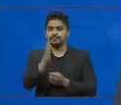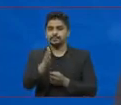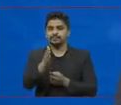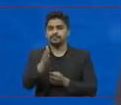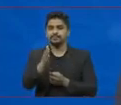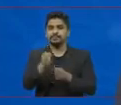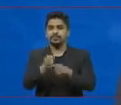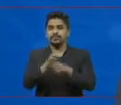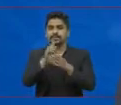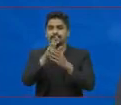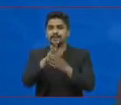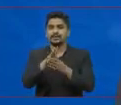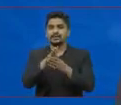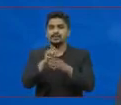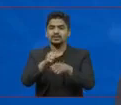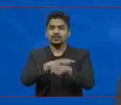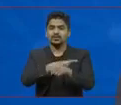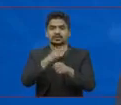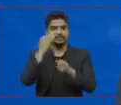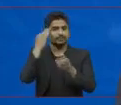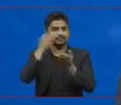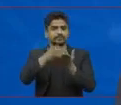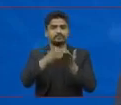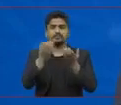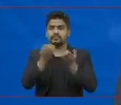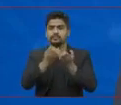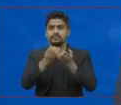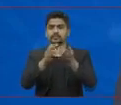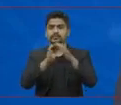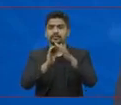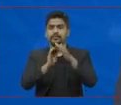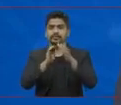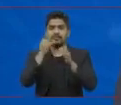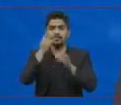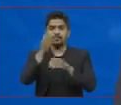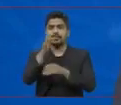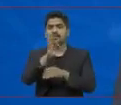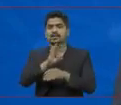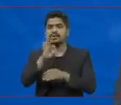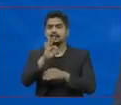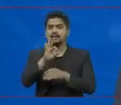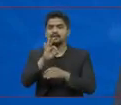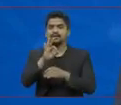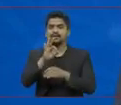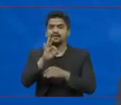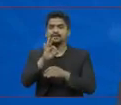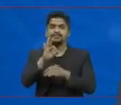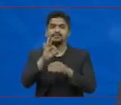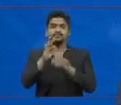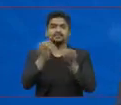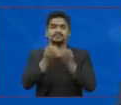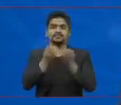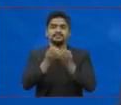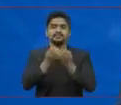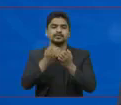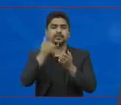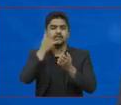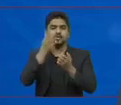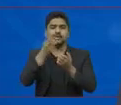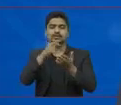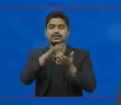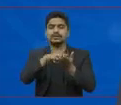मन्त्रालयले कोभिड-19 सङ्क्रमणलाई मध्यनजर गरी मन्त्रालयमा सञ्चालनमा ल्याइएका